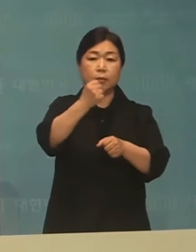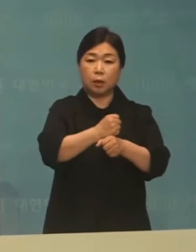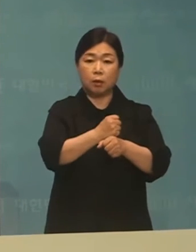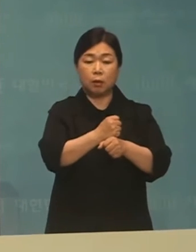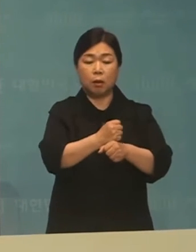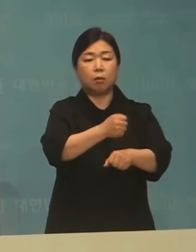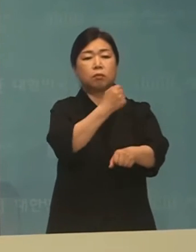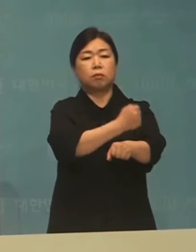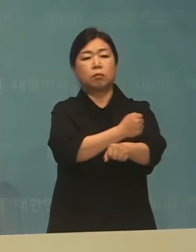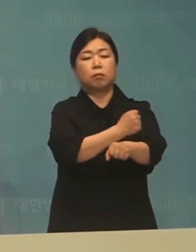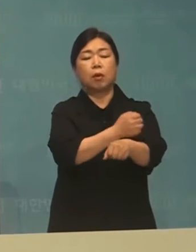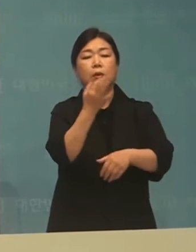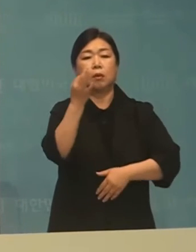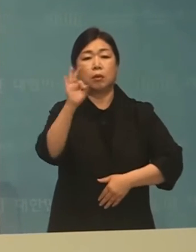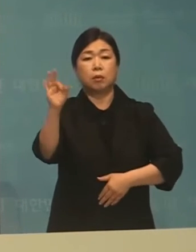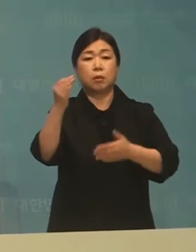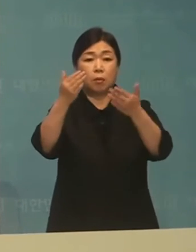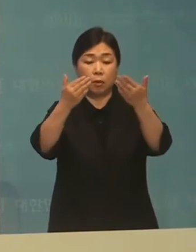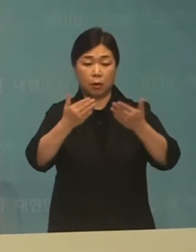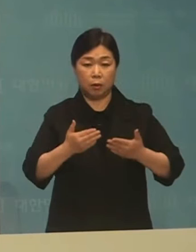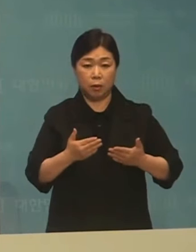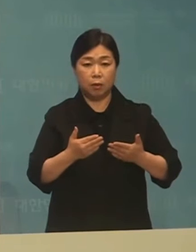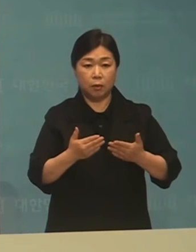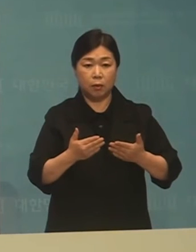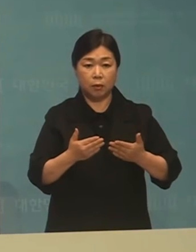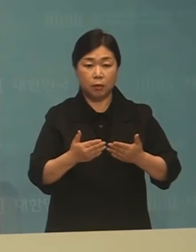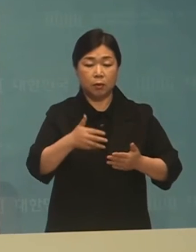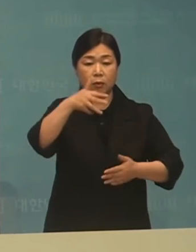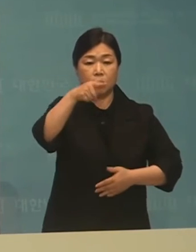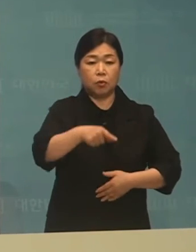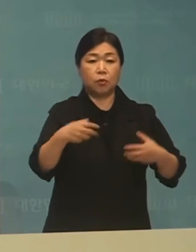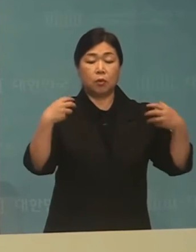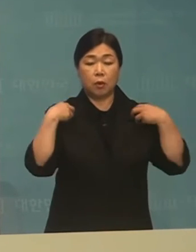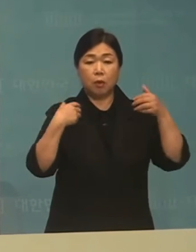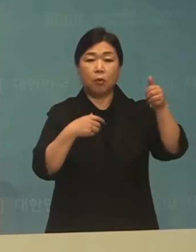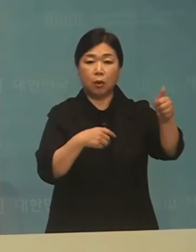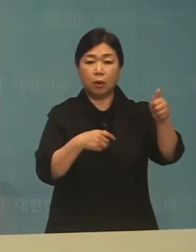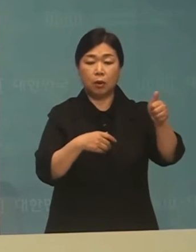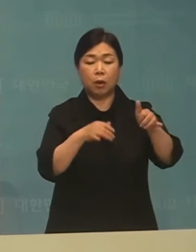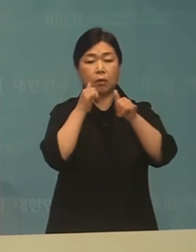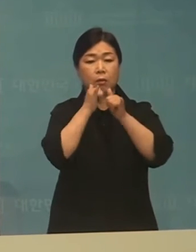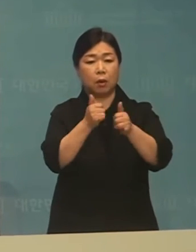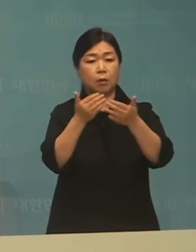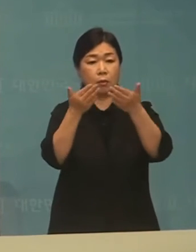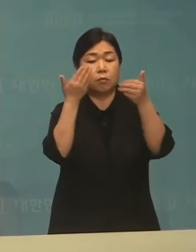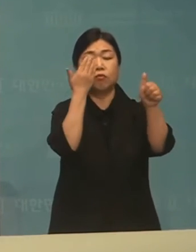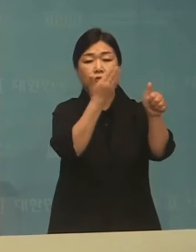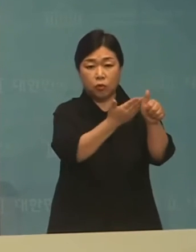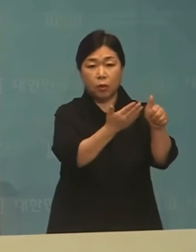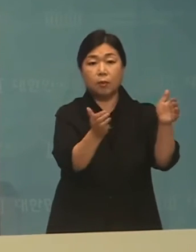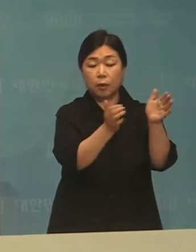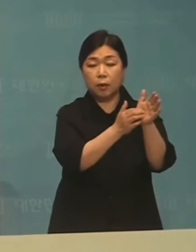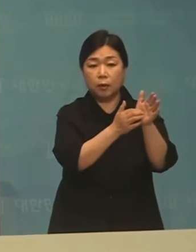이 공로를 인정하여 추미애 장관에게 상을 준 것입니다.